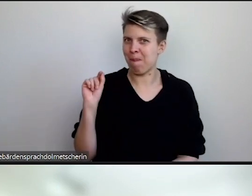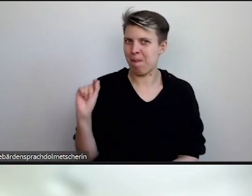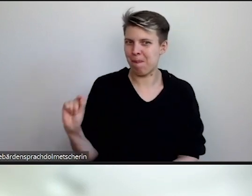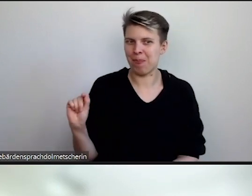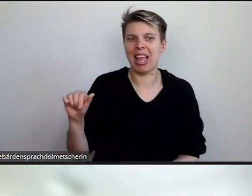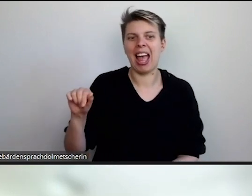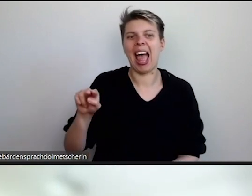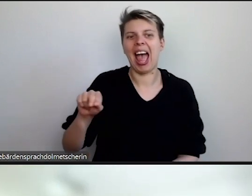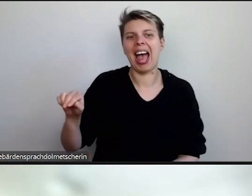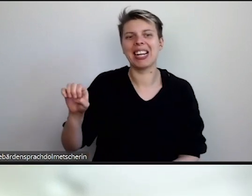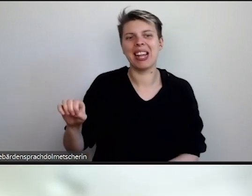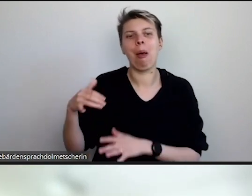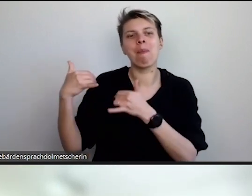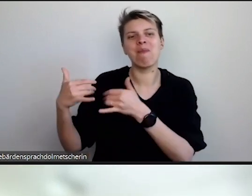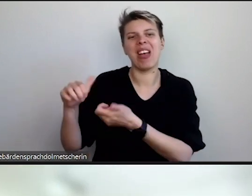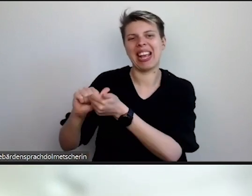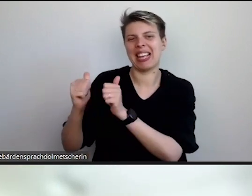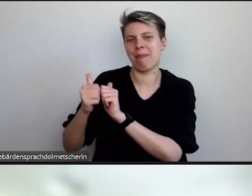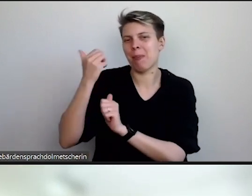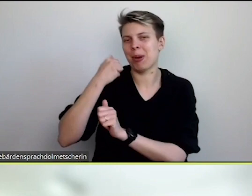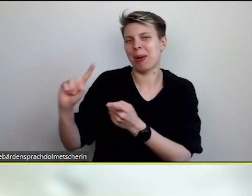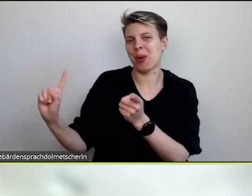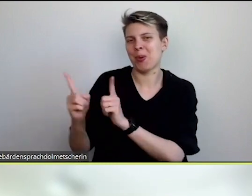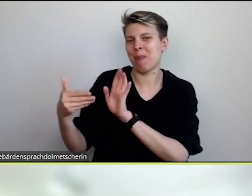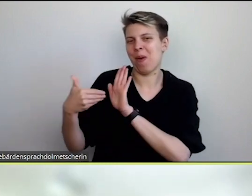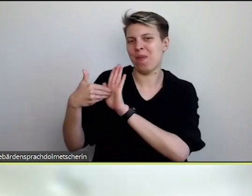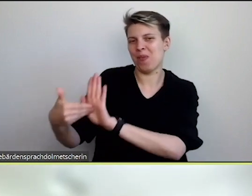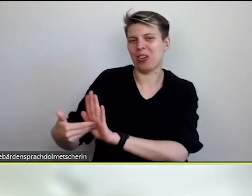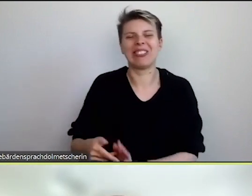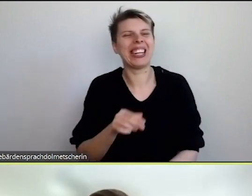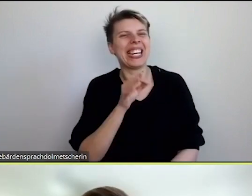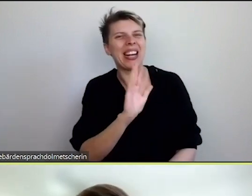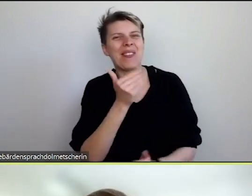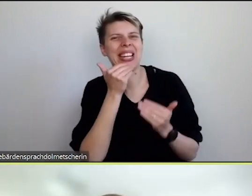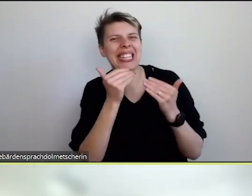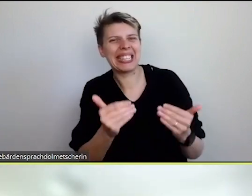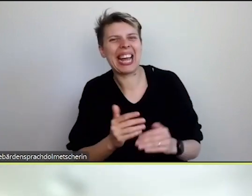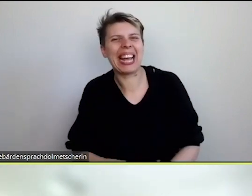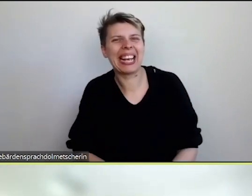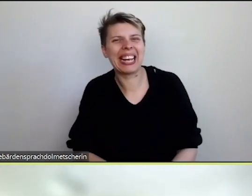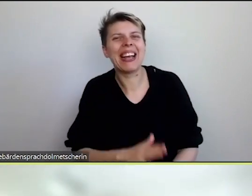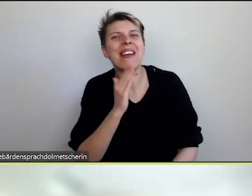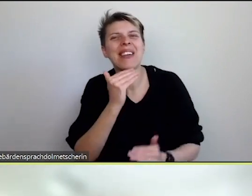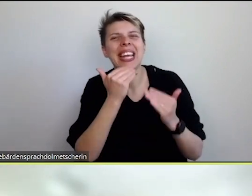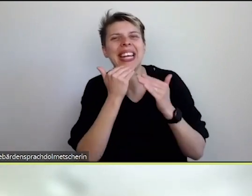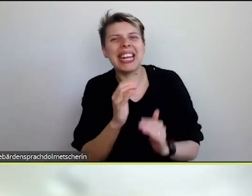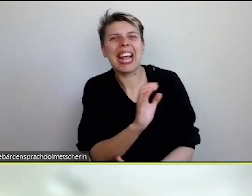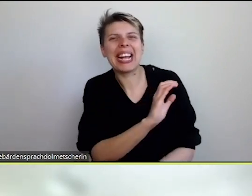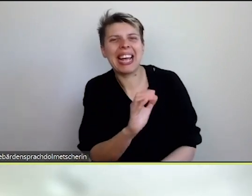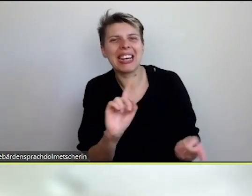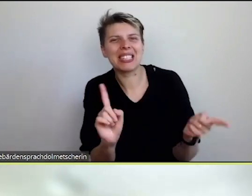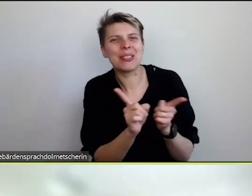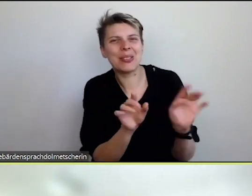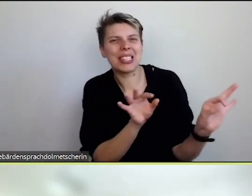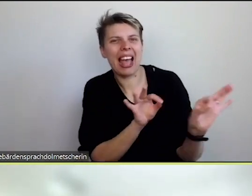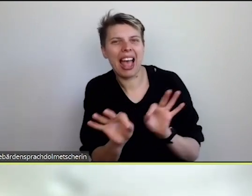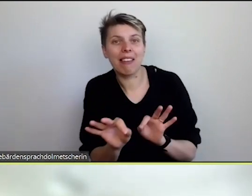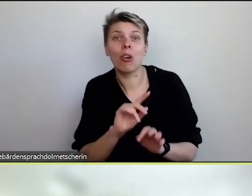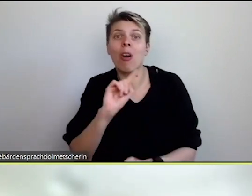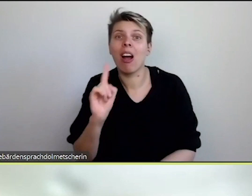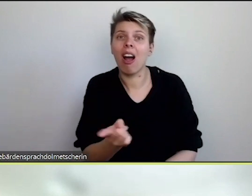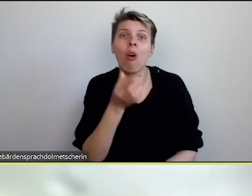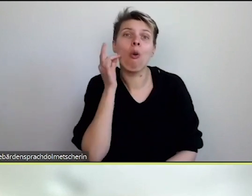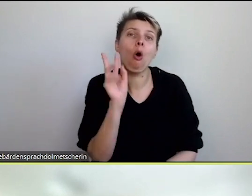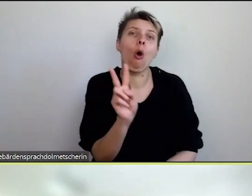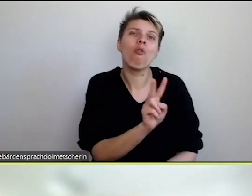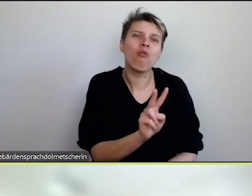Anne Pferdekämper, die sich jetzt mal vorstellt. Genau, vielen Dank. Also vielen Dank, Carsten, für die Einführung und auch vielen Dank, Frau